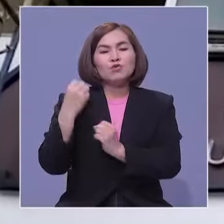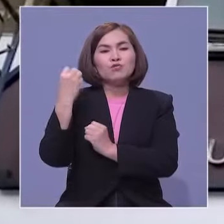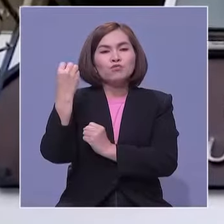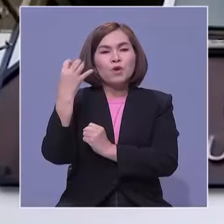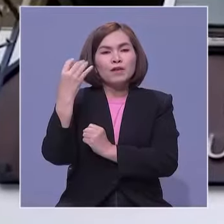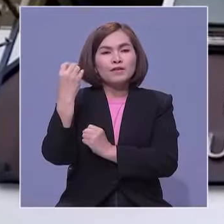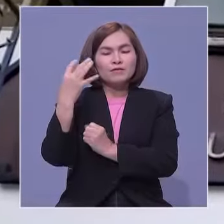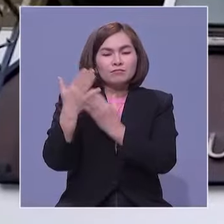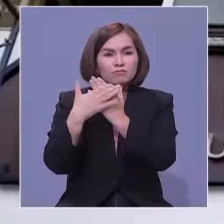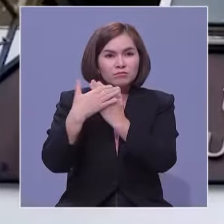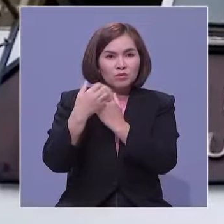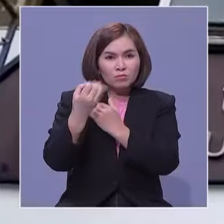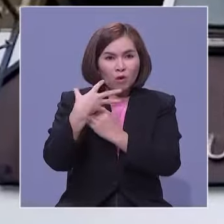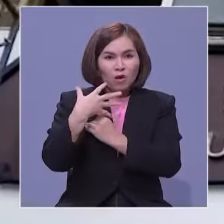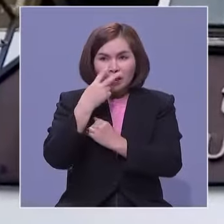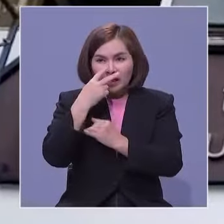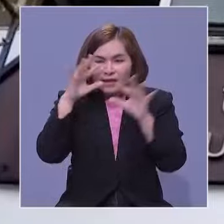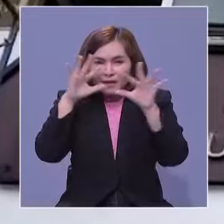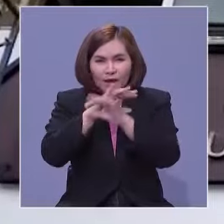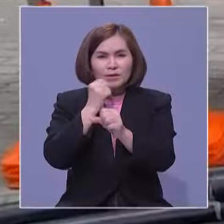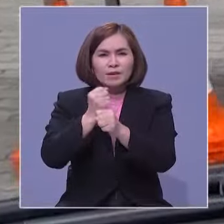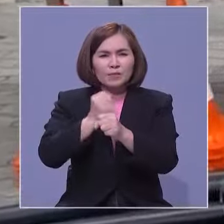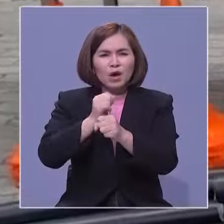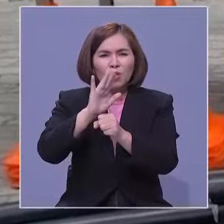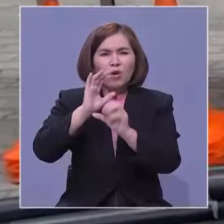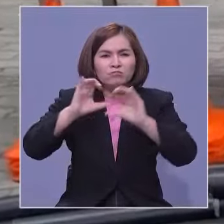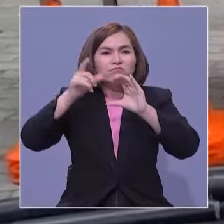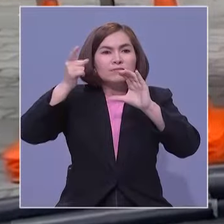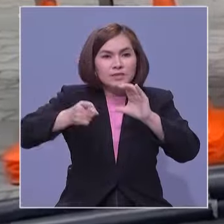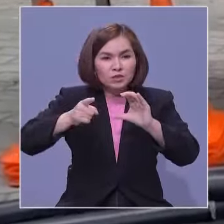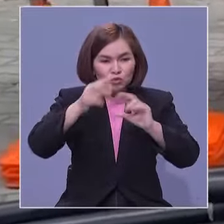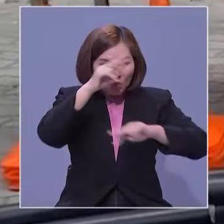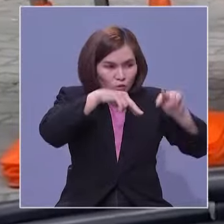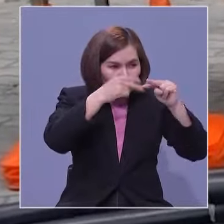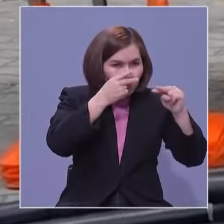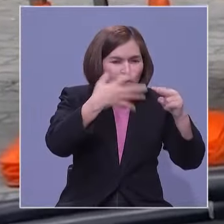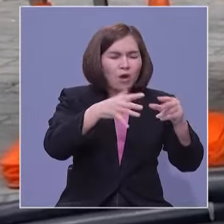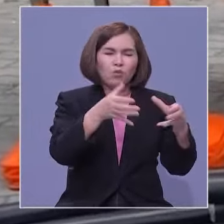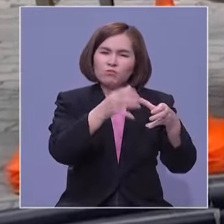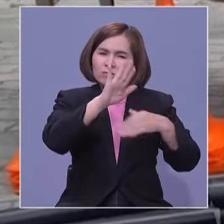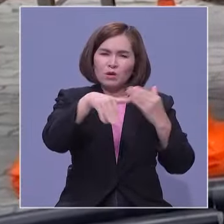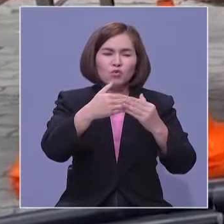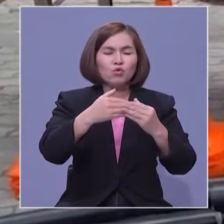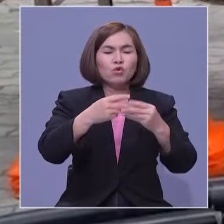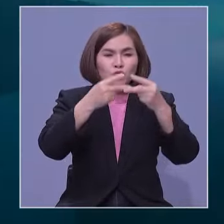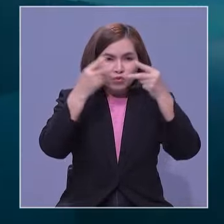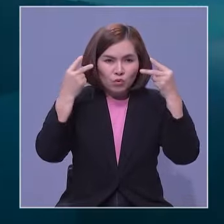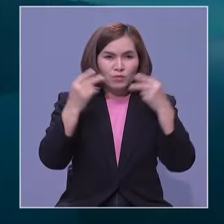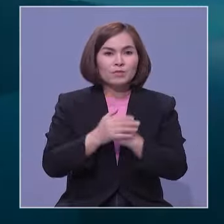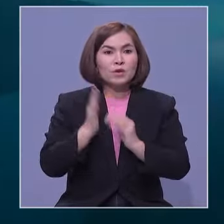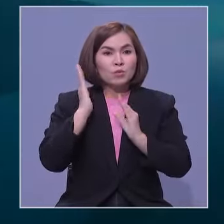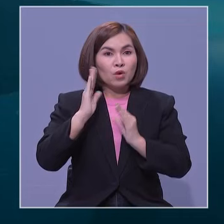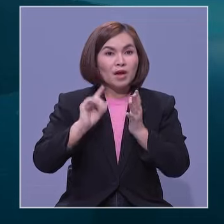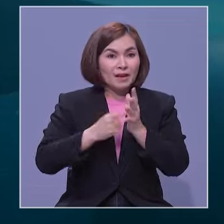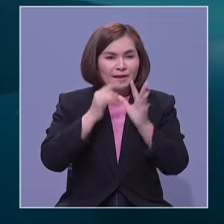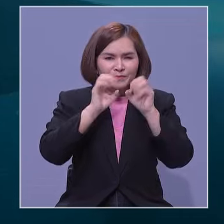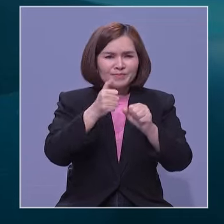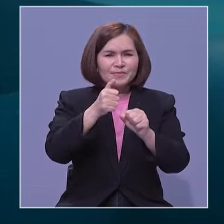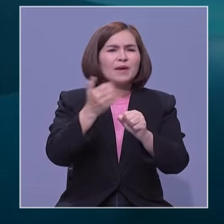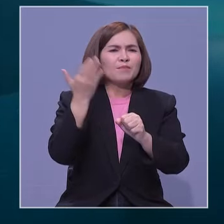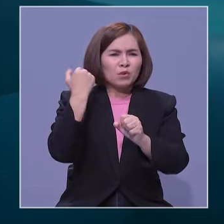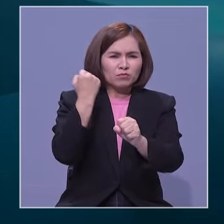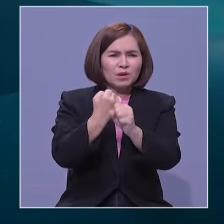สุดท้ายเป็นขบวนการโจรเนี่ยนะครับแล้วจากการสดอ่าตรวจสอบประวัติเนี่ยพบว่านายศักดานะครับเคยถูกดำเนินคดีในข้อ